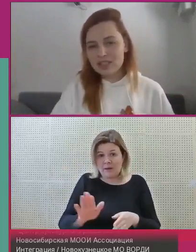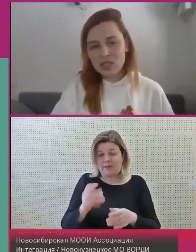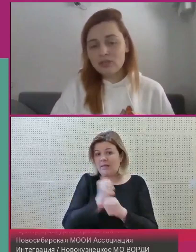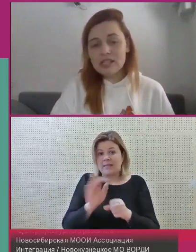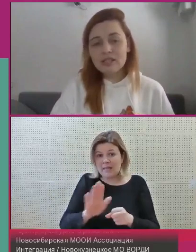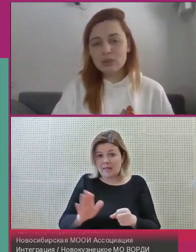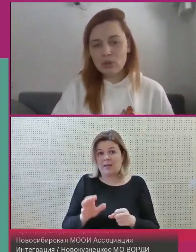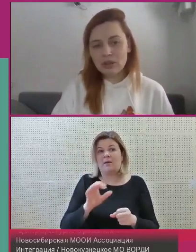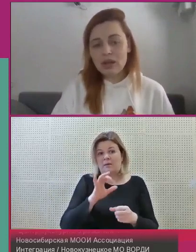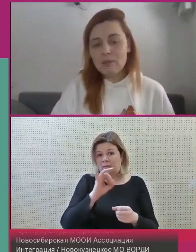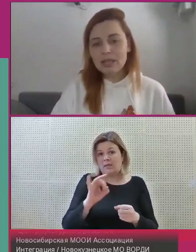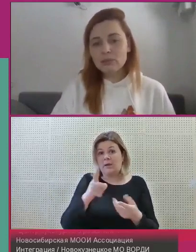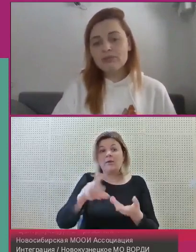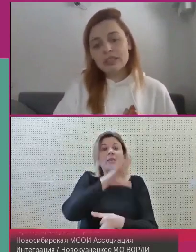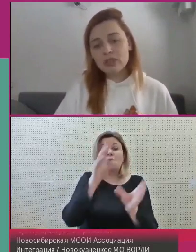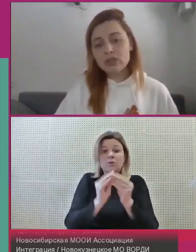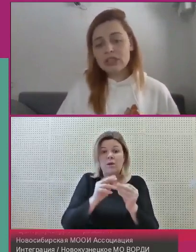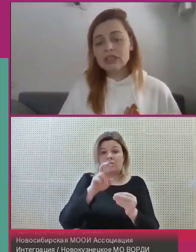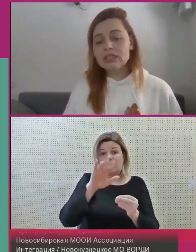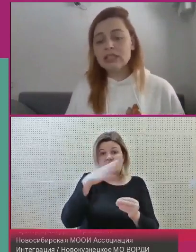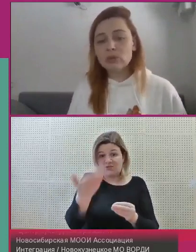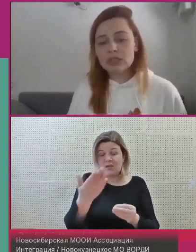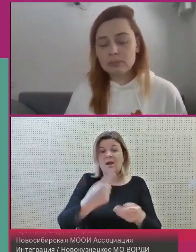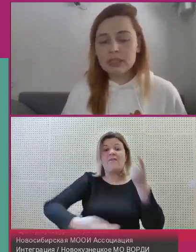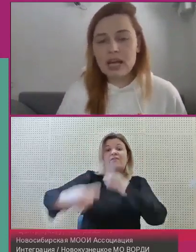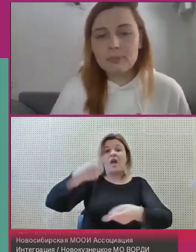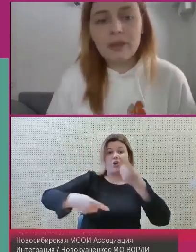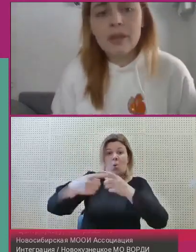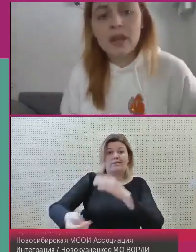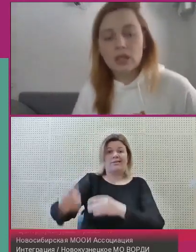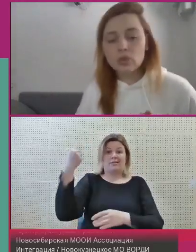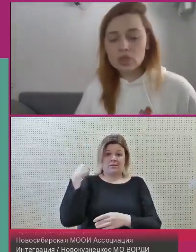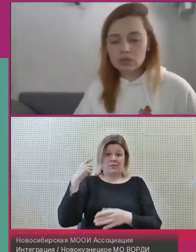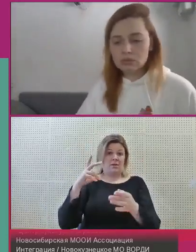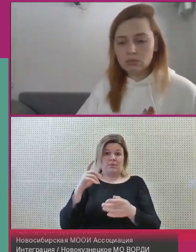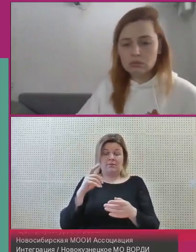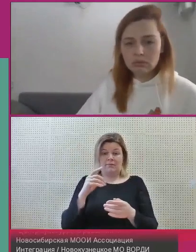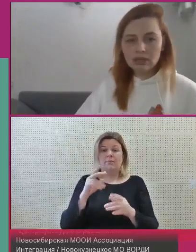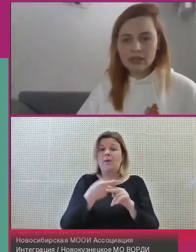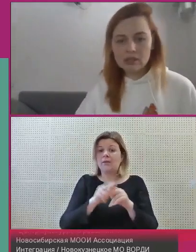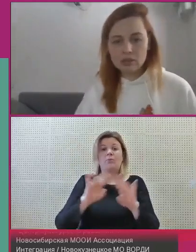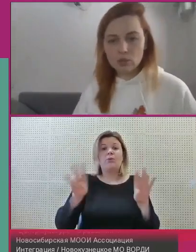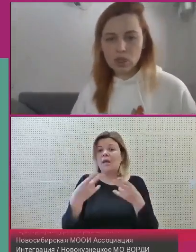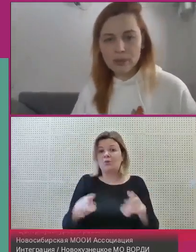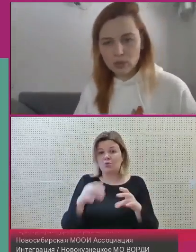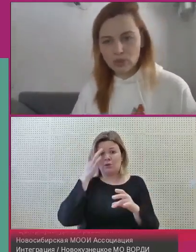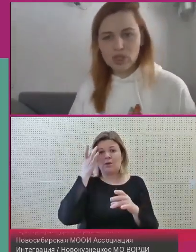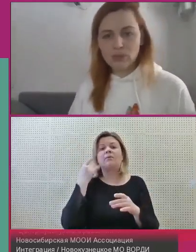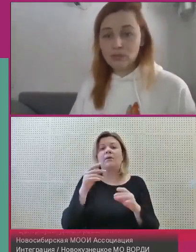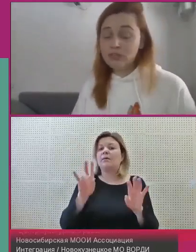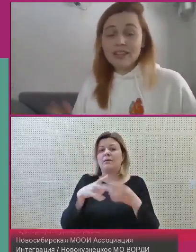сделать несколько шагов назад в итоге. Поэтому не форсируйте и следуйте поэтапно. Лучше, ну, как говорится, курочка